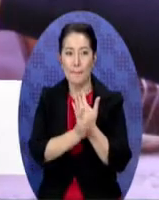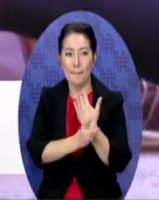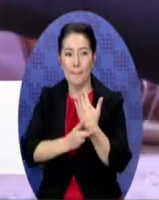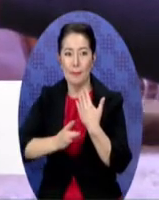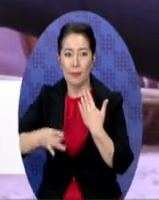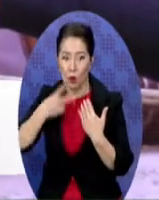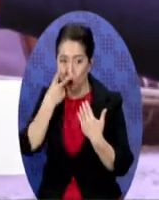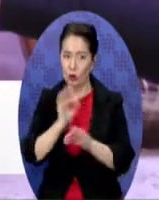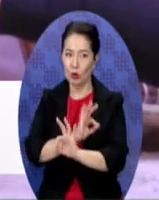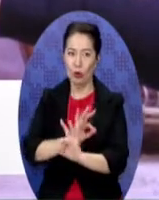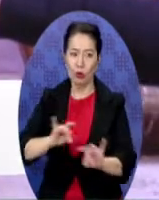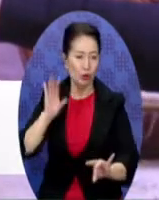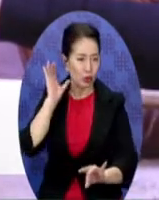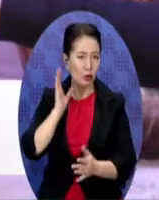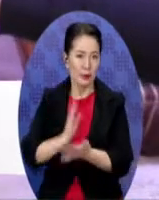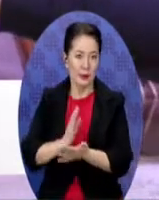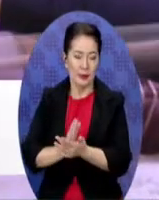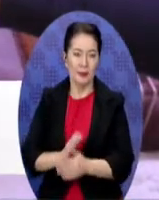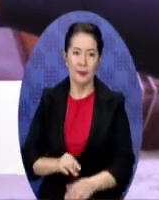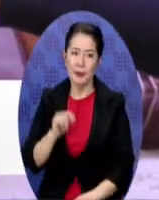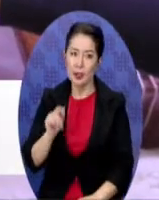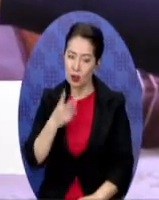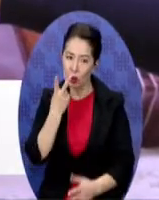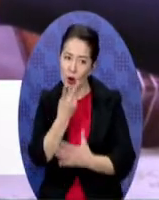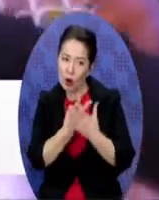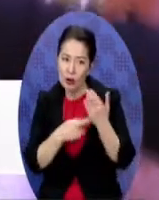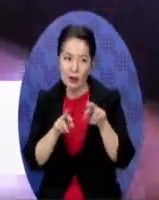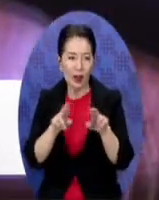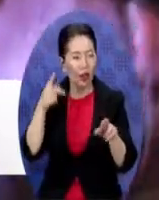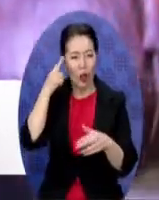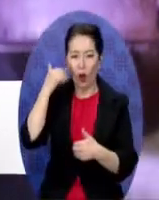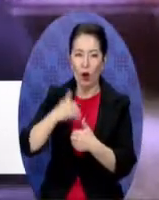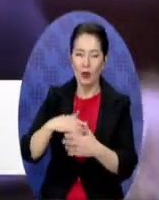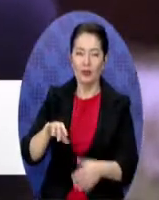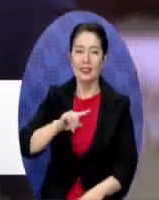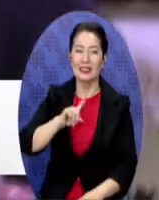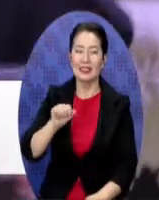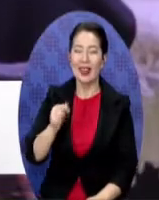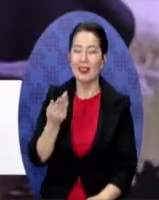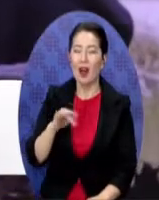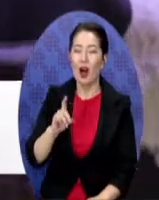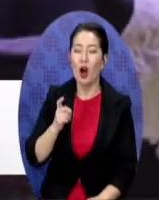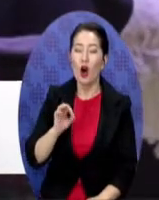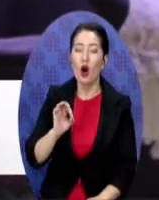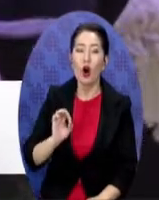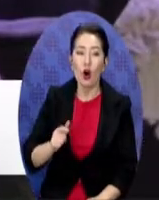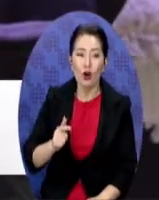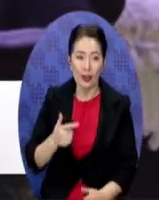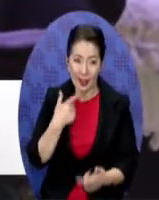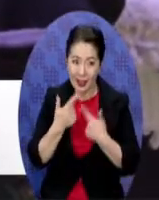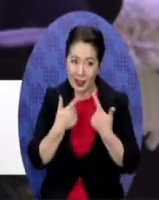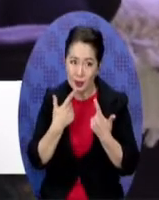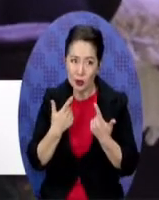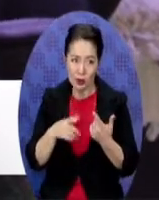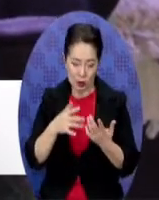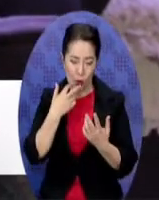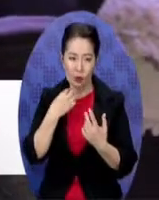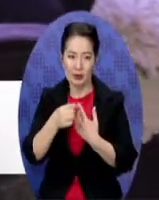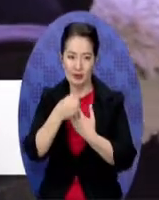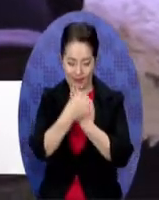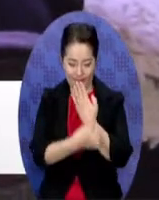хоёр өрд гарцгаа. Тэгээд энийг бол хоорон нойлгохгүй. Тэгээд задгай хөг гэдэг нь тэгээд хамаагүй юу юм биш л дээ. Нин утас,